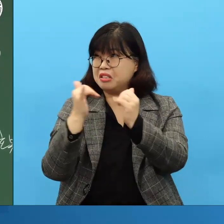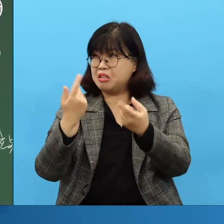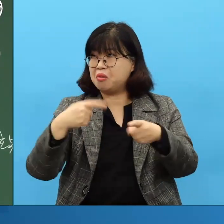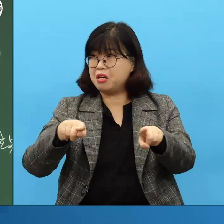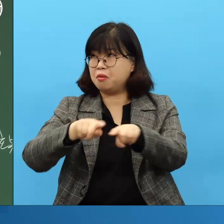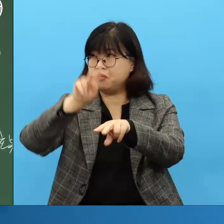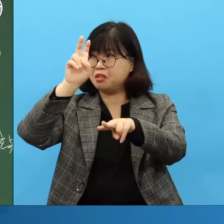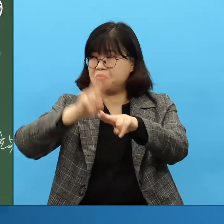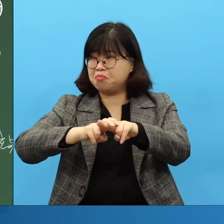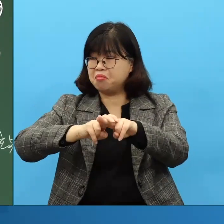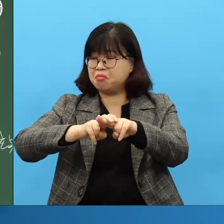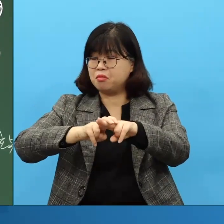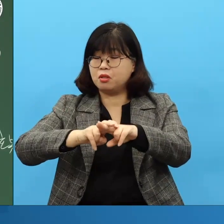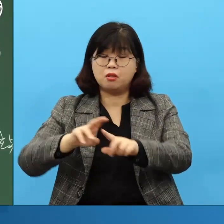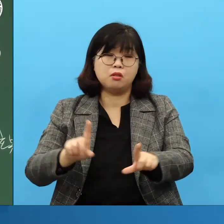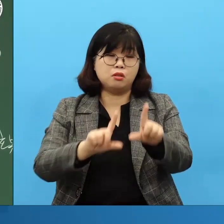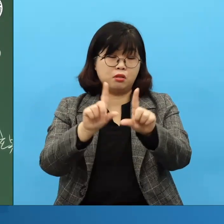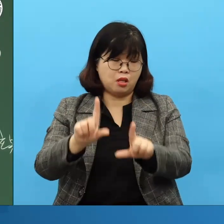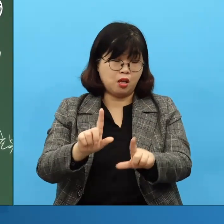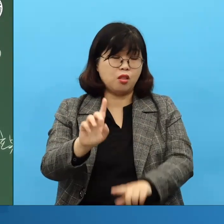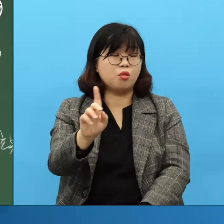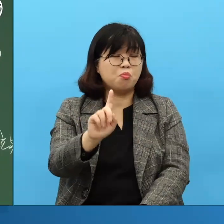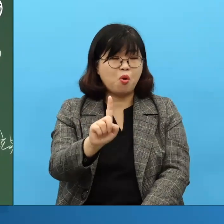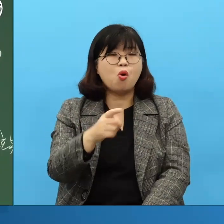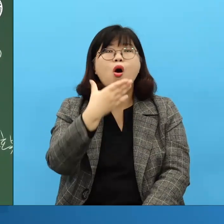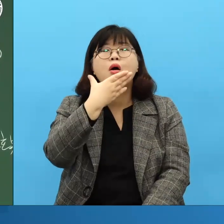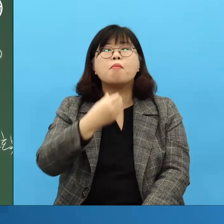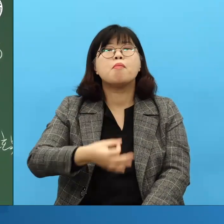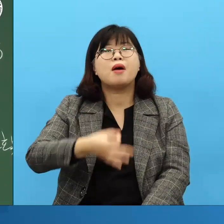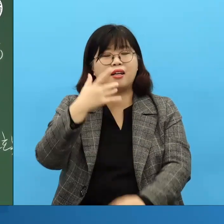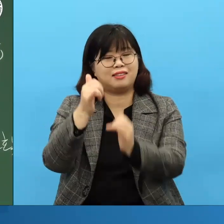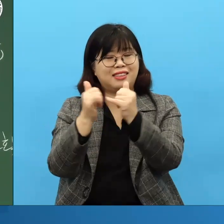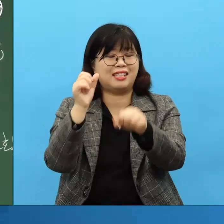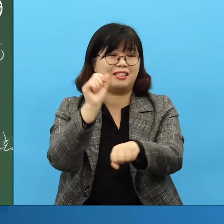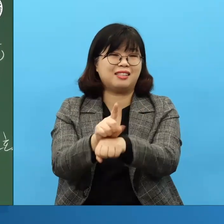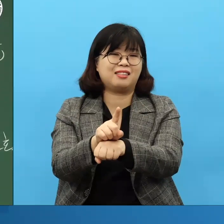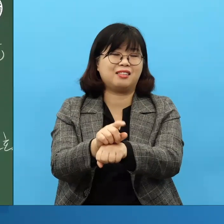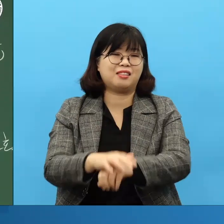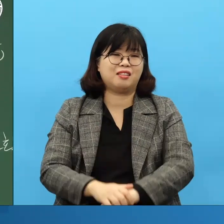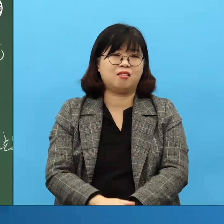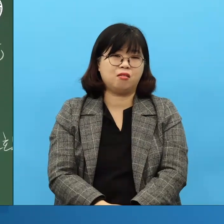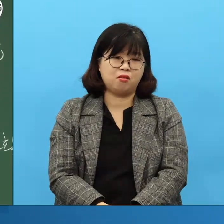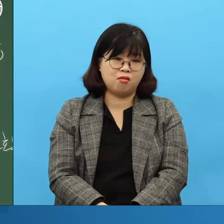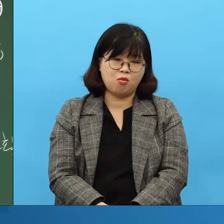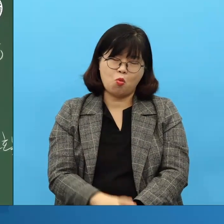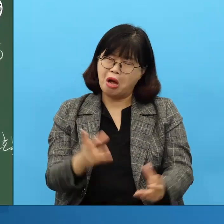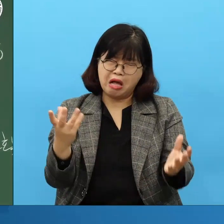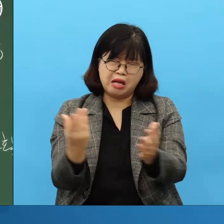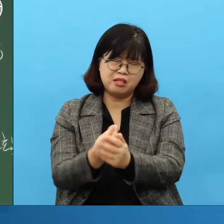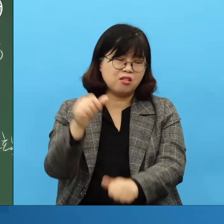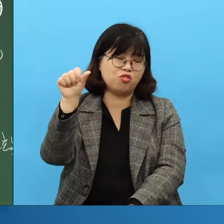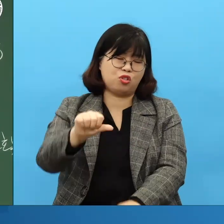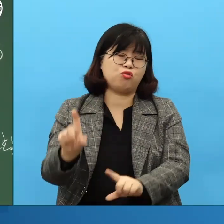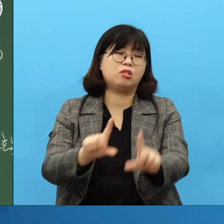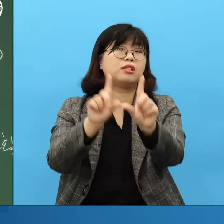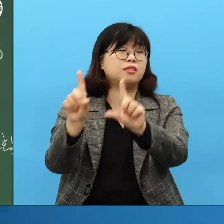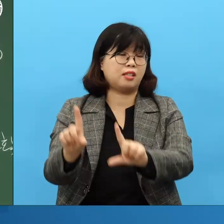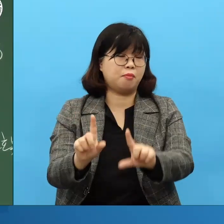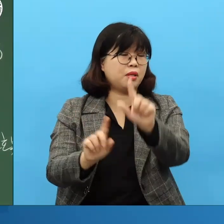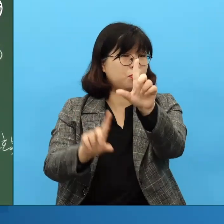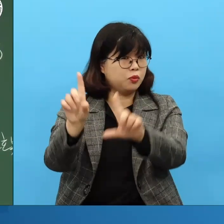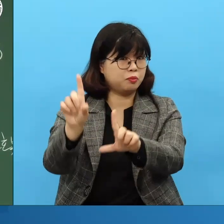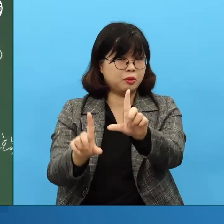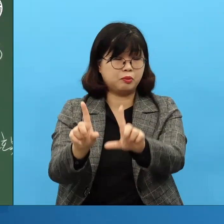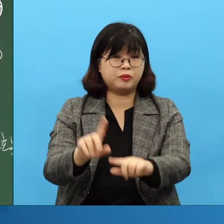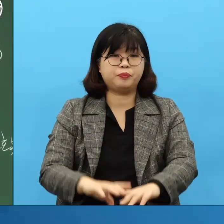choice but to sit in the seat of scoffers and mockers to live with them. 뭐 더 이상 저주받을 것도 없어. 그게 저주요. There's no greater curse than that because that itself is the